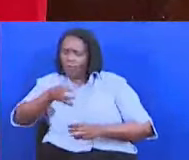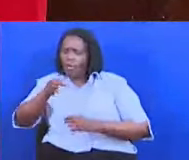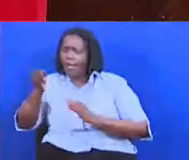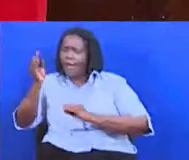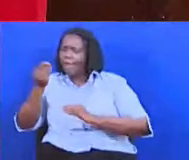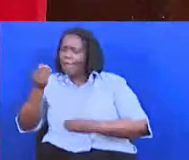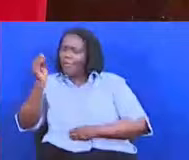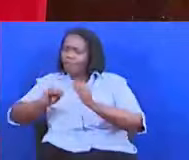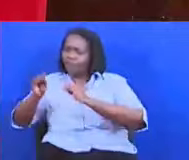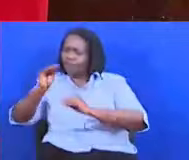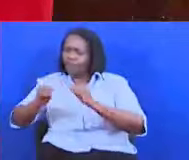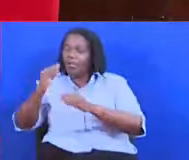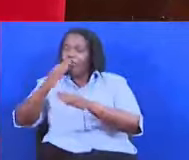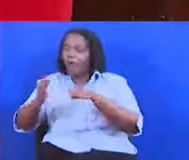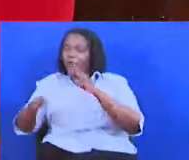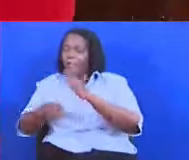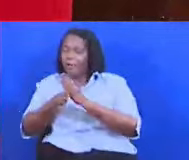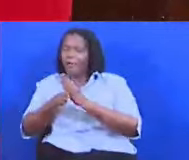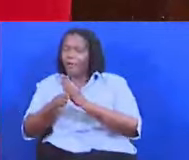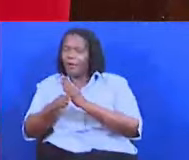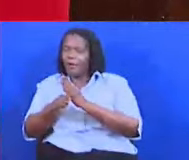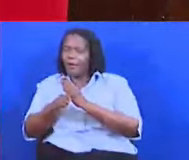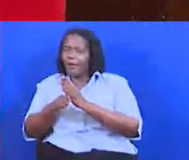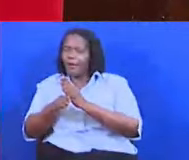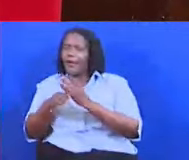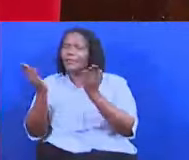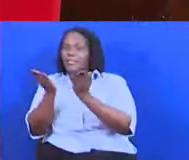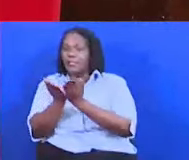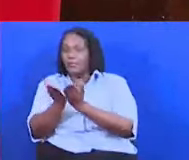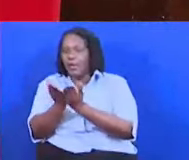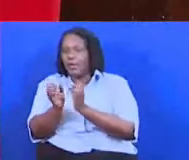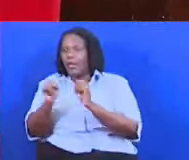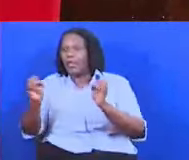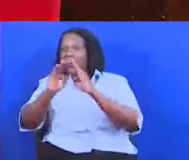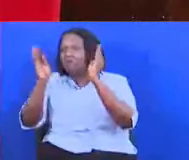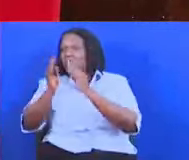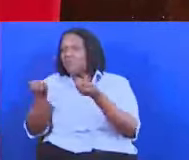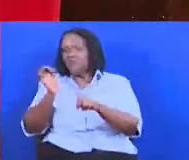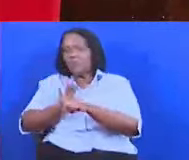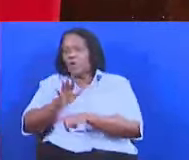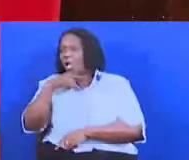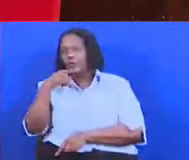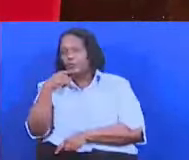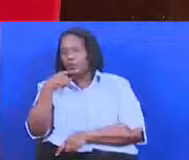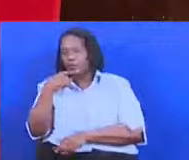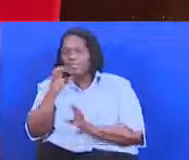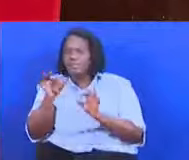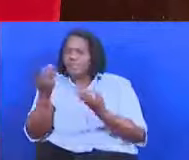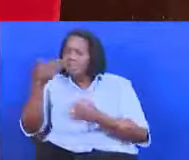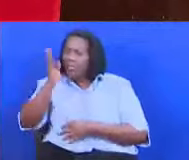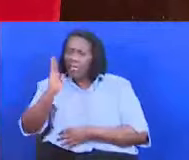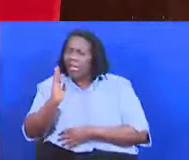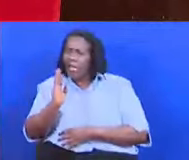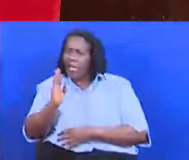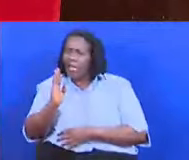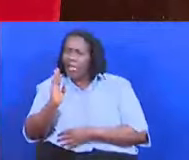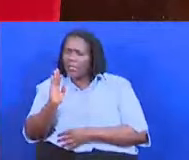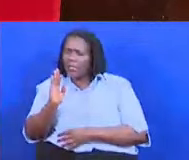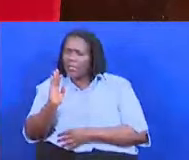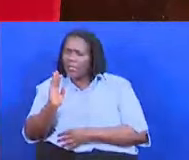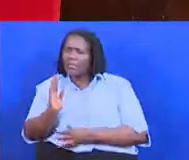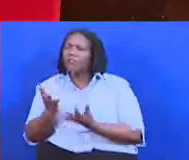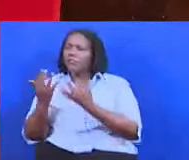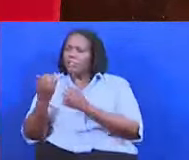Nguzo sekondari pamoja na Benaya sekondari, hazina miundombinu ya kutosha. Je, serikali iko tayari kupeleka